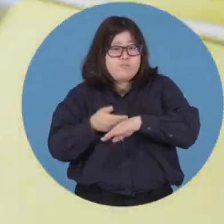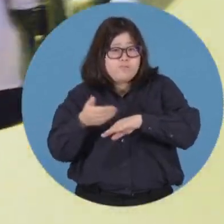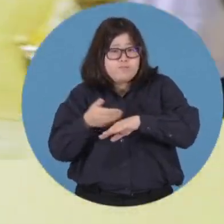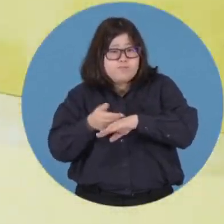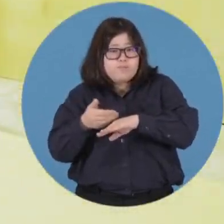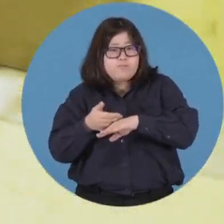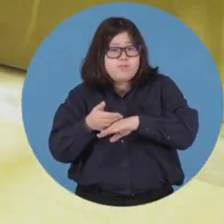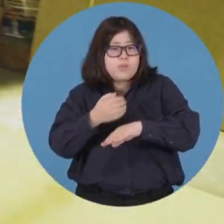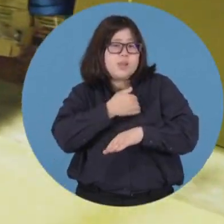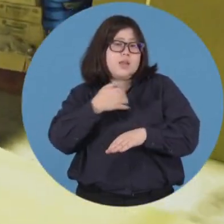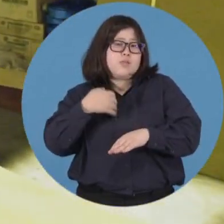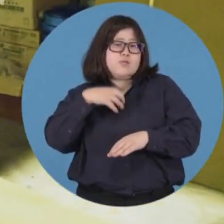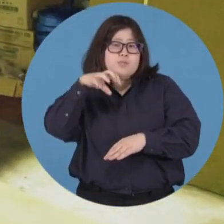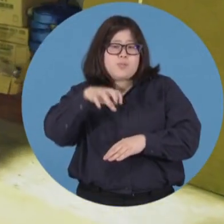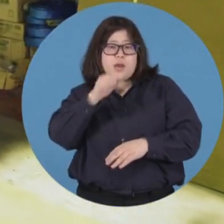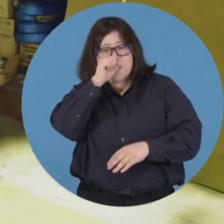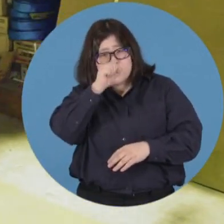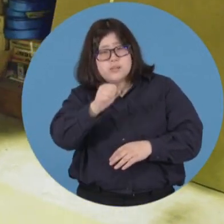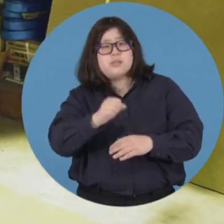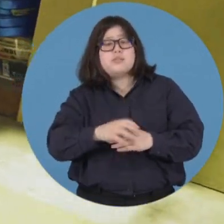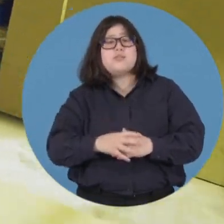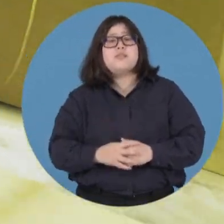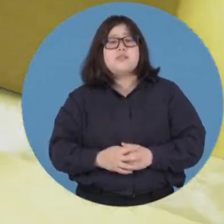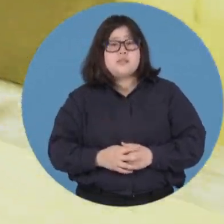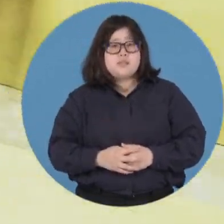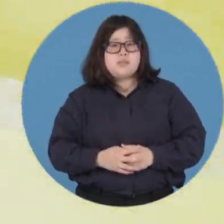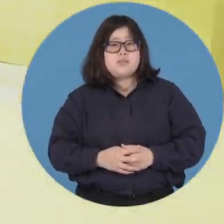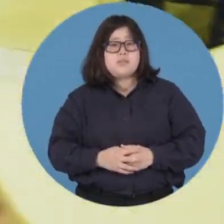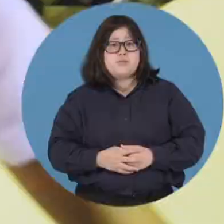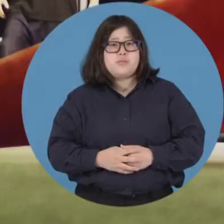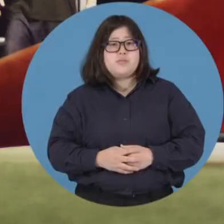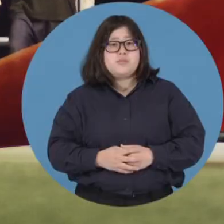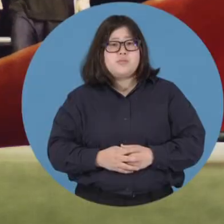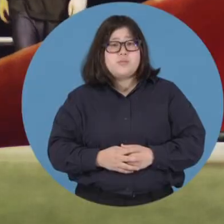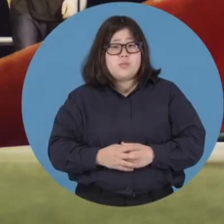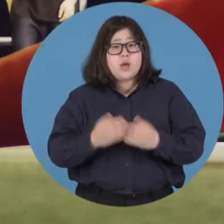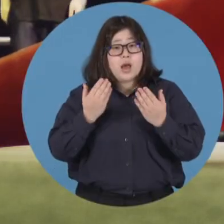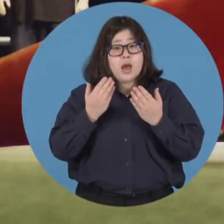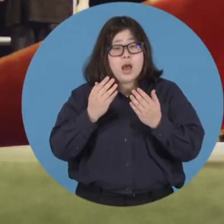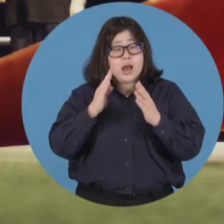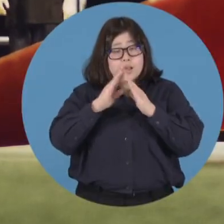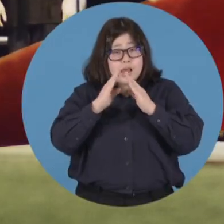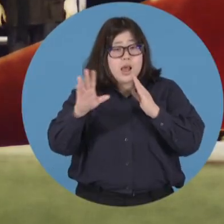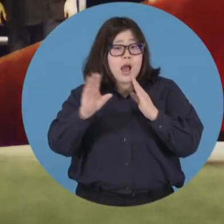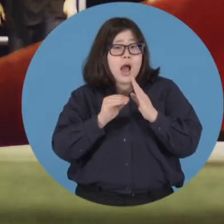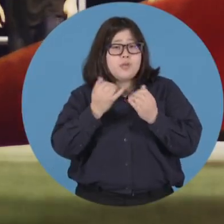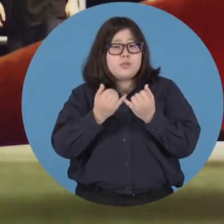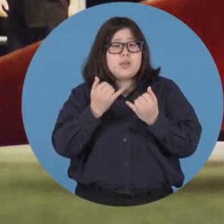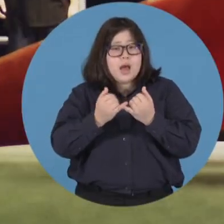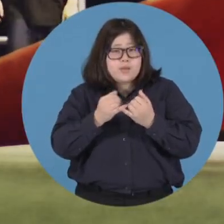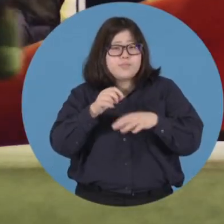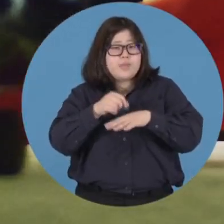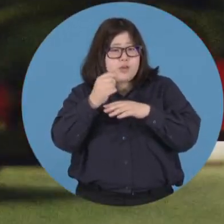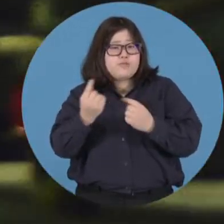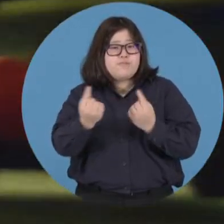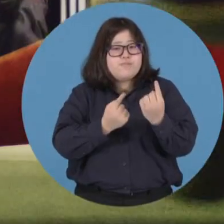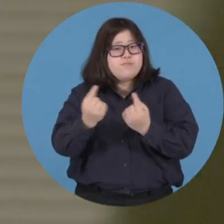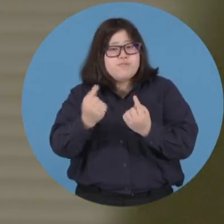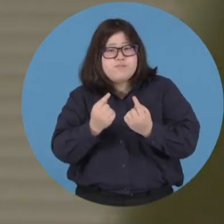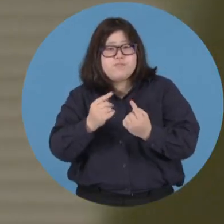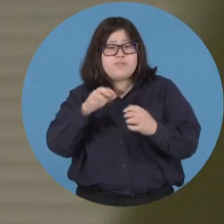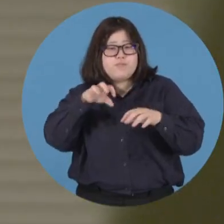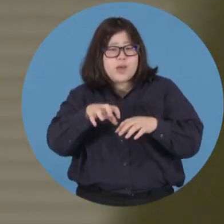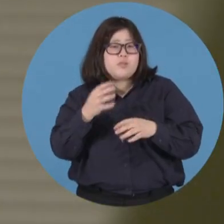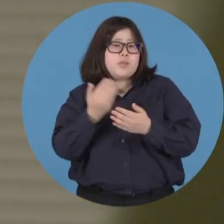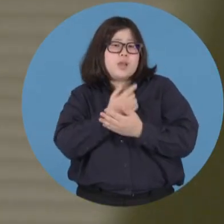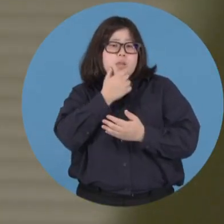ってっていう生活の一部になれるようなパーク、本当にそれこそただいまって帰ってきてくれるような、滑りに来てくれるような